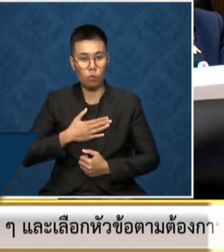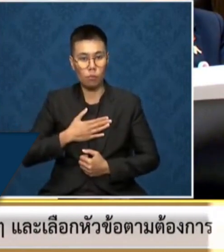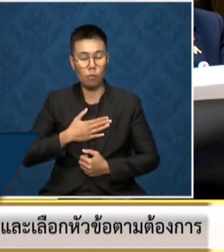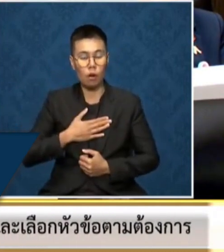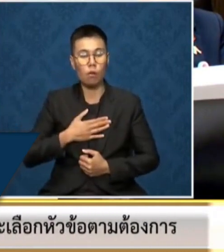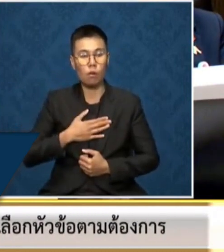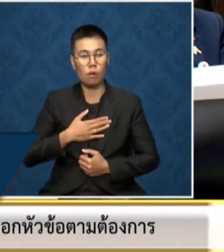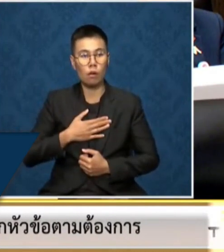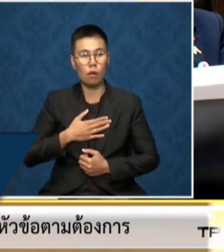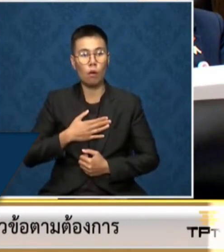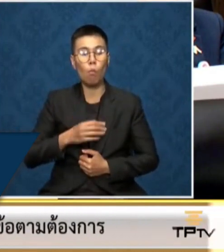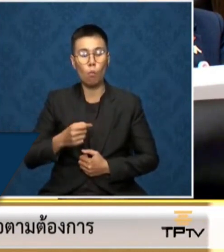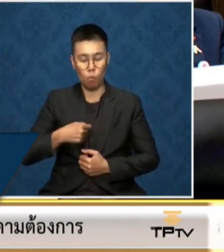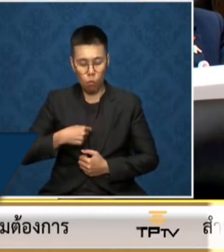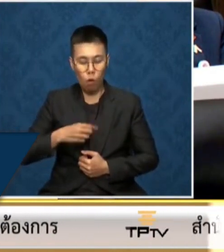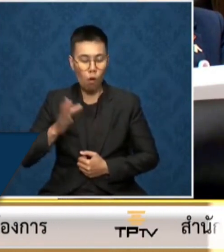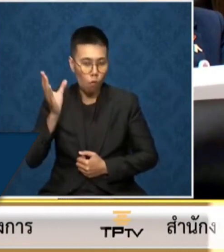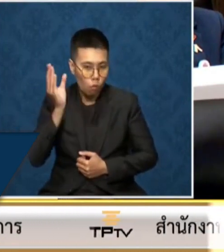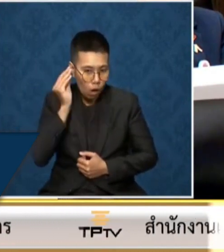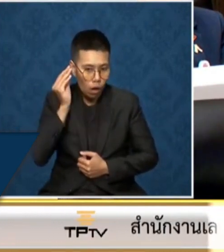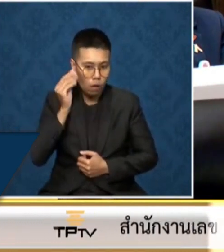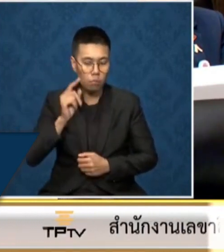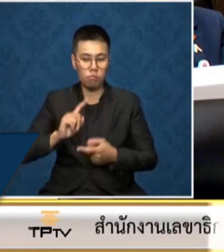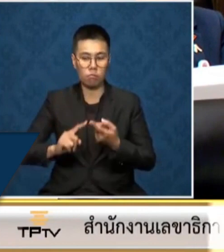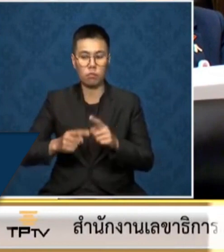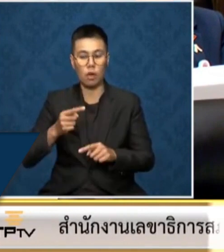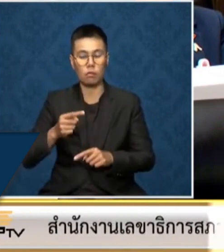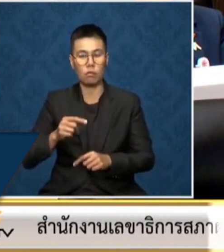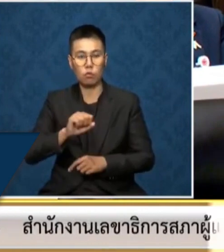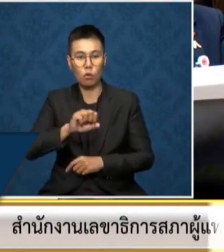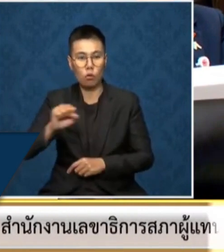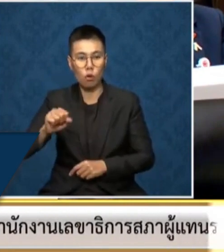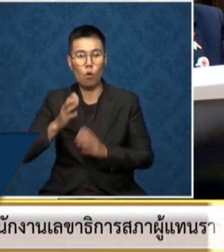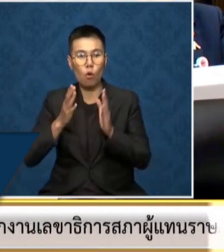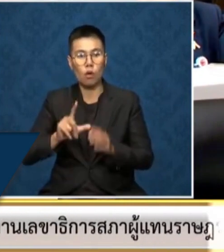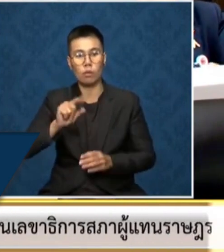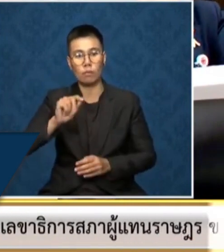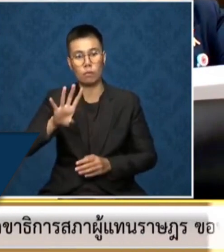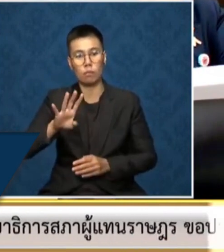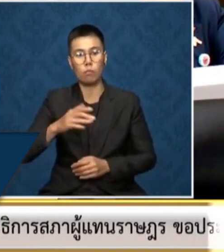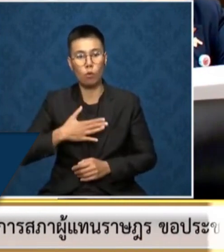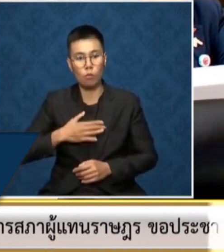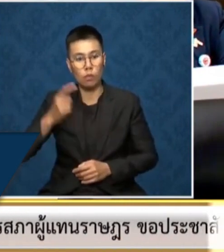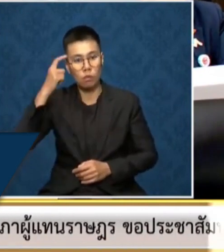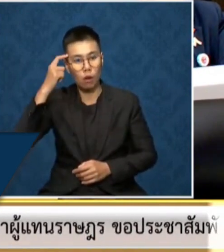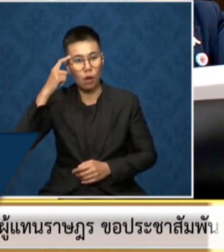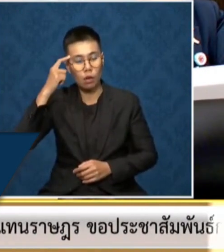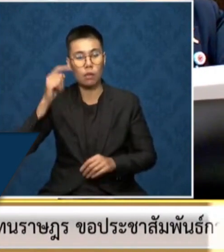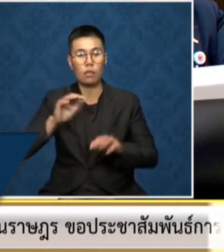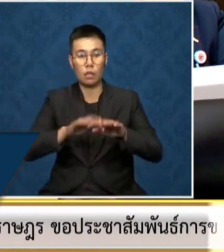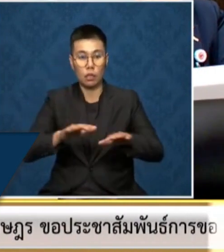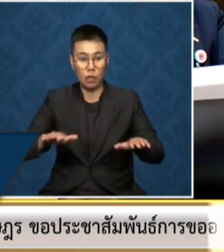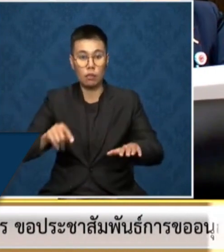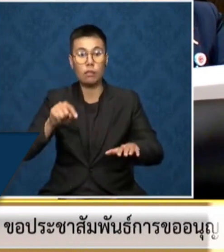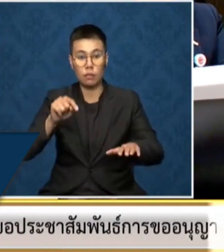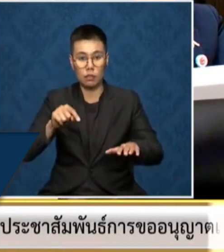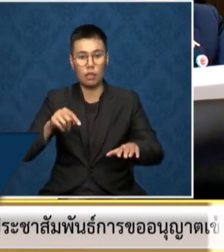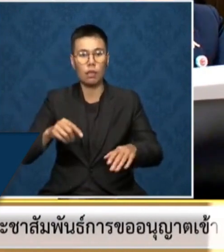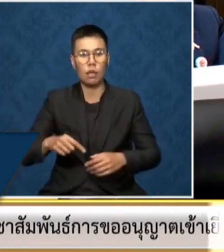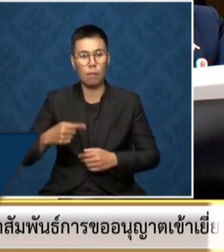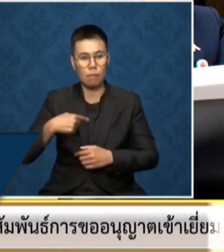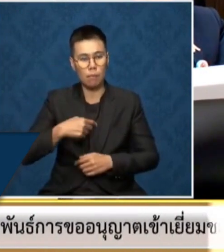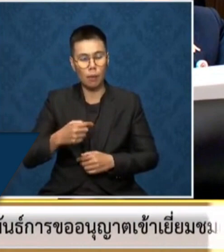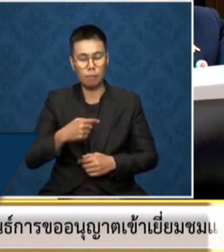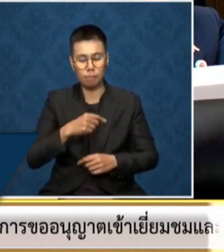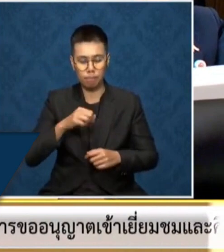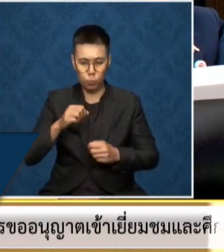เขาที่ได้ฟัง ได้ยินเพื่อนสมาชิของเราทั้ง 24 คนผมคดว่าเดๆ เรานี้มีความมั่นใจ